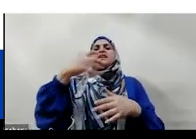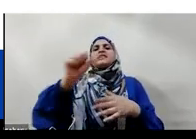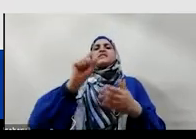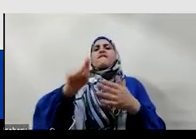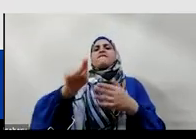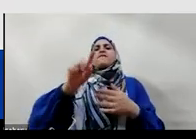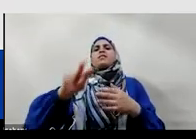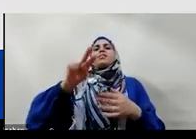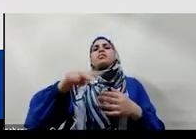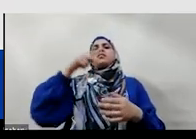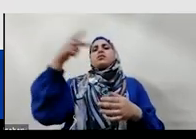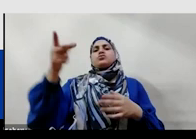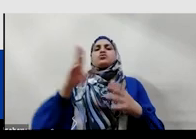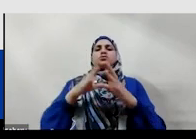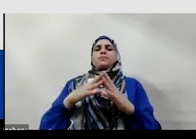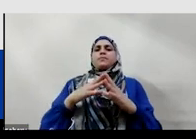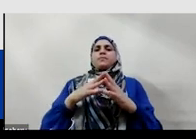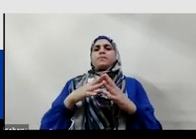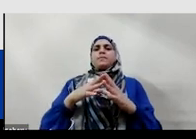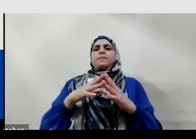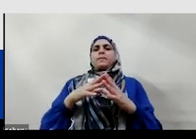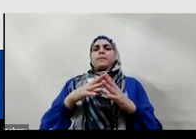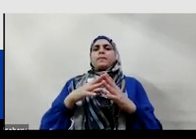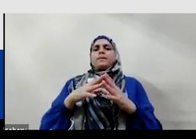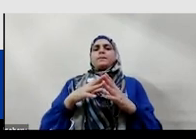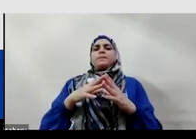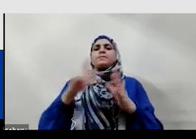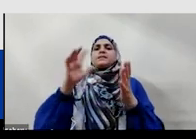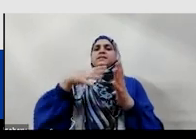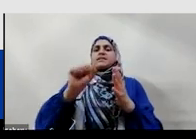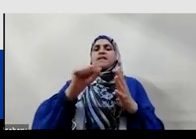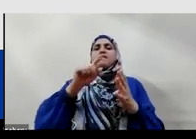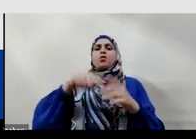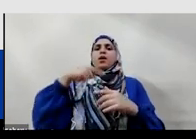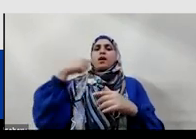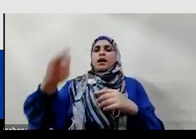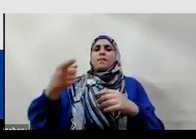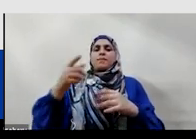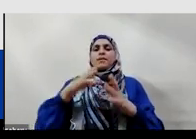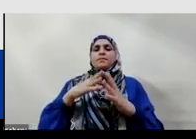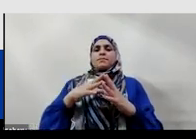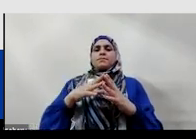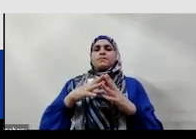National Identification Number. بس save and continue في السكشن اللي بعده.